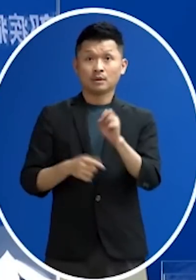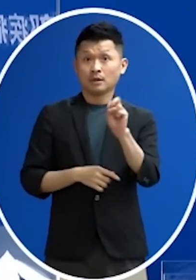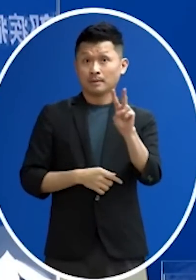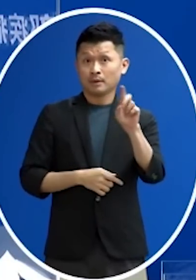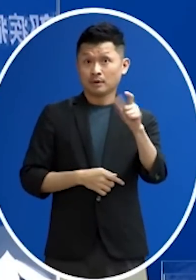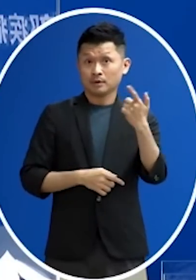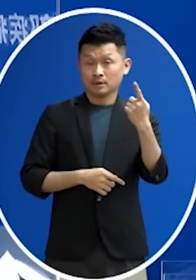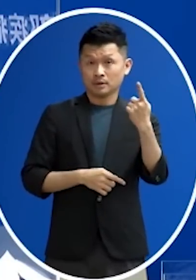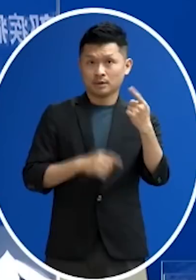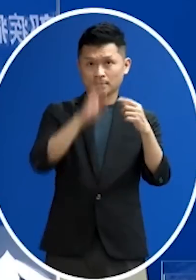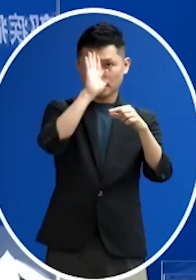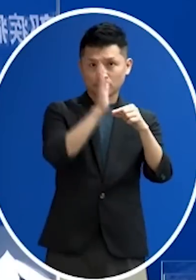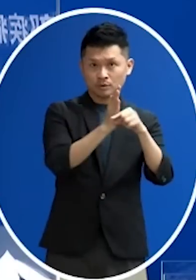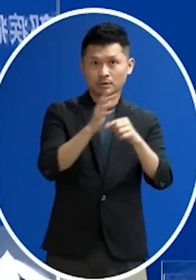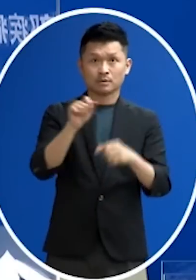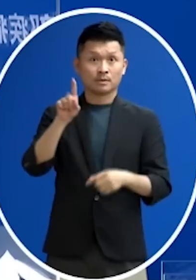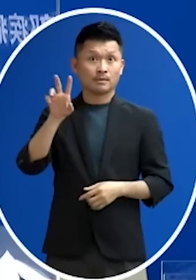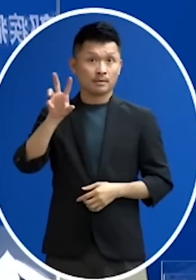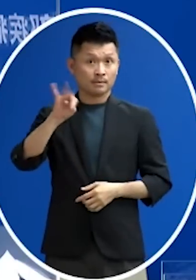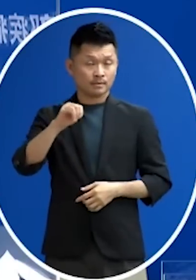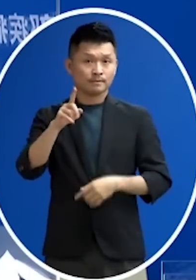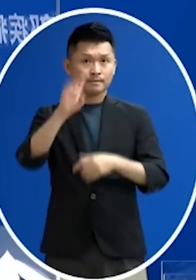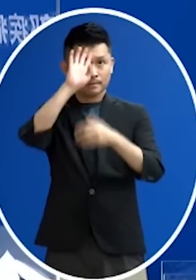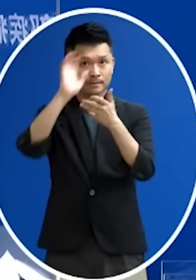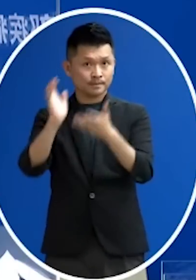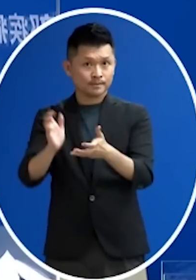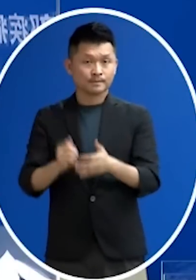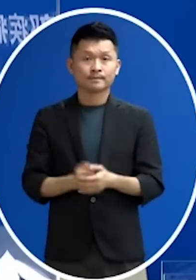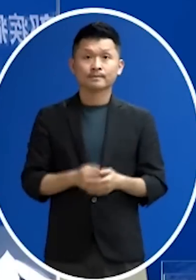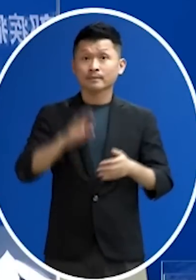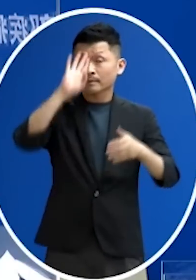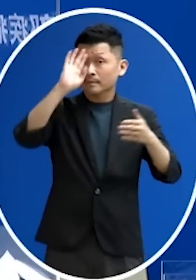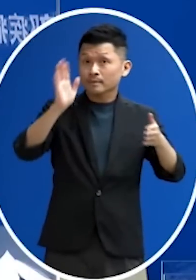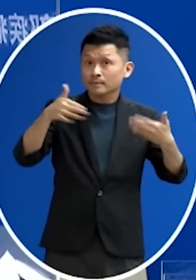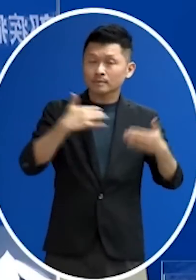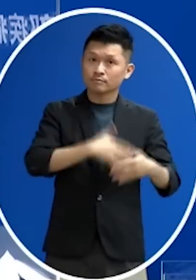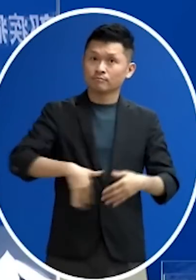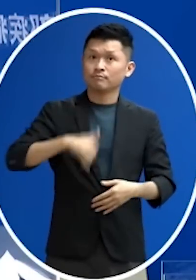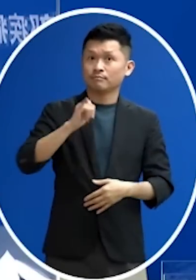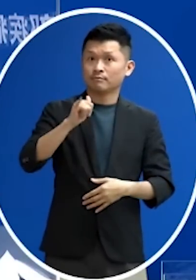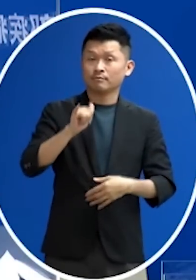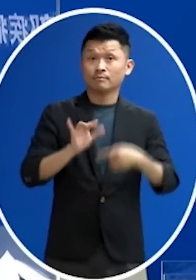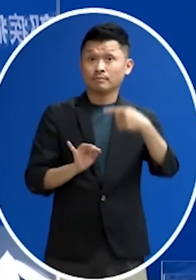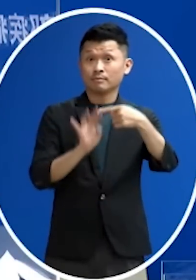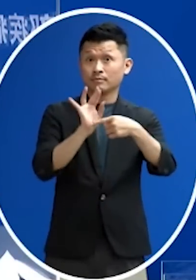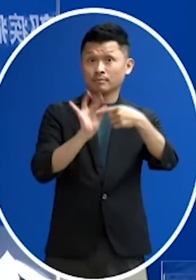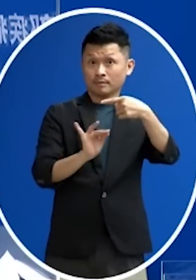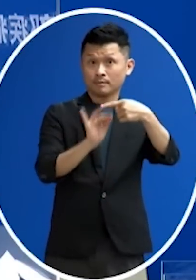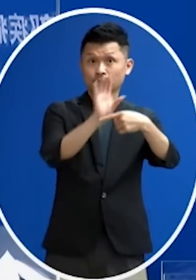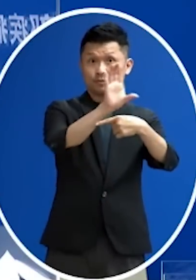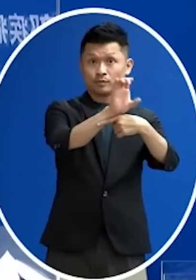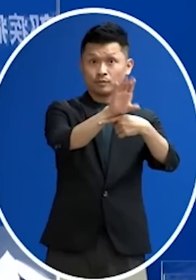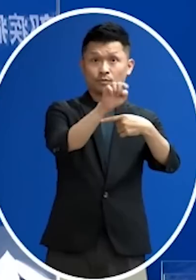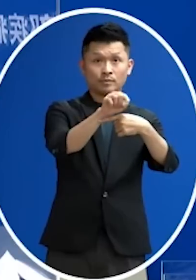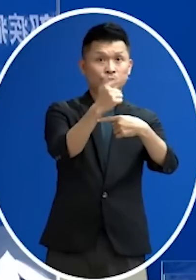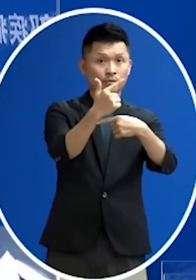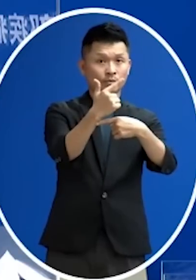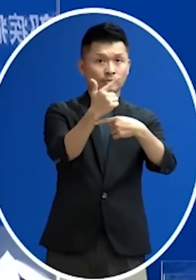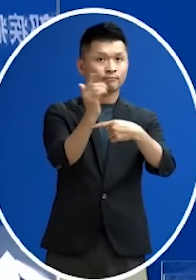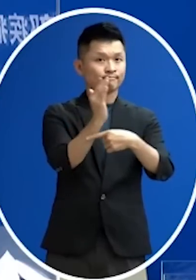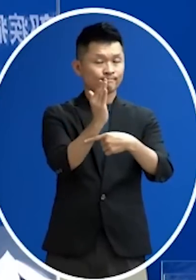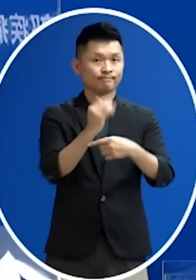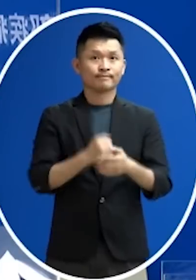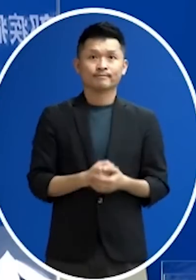症，185位是重症，目前这个轻症无症状的比例是 99.6% 左